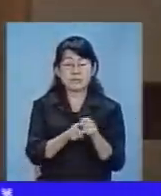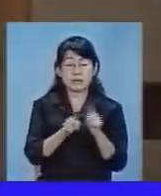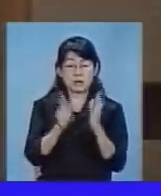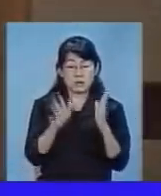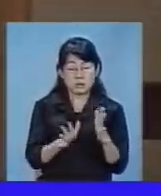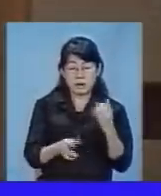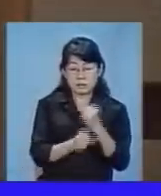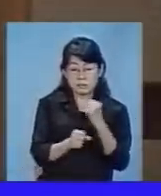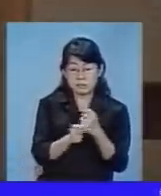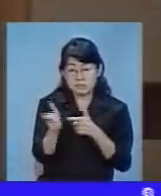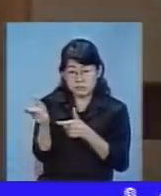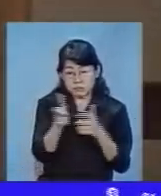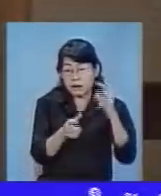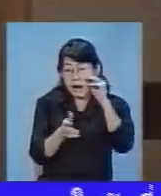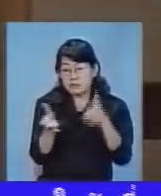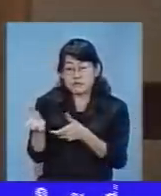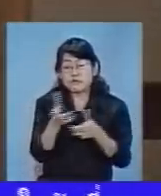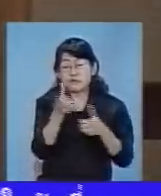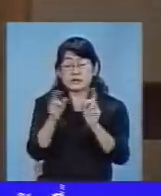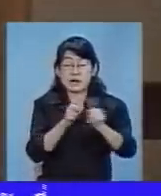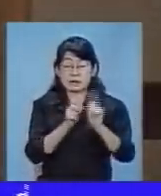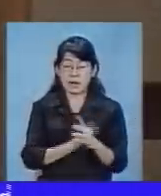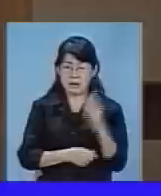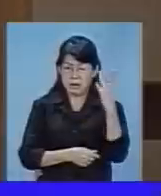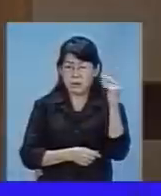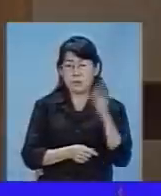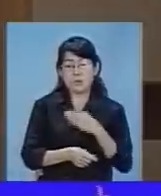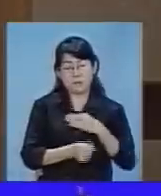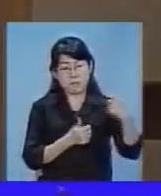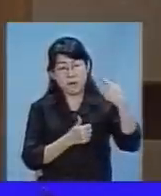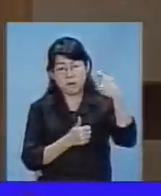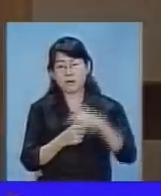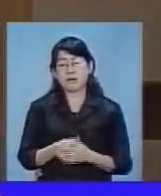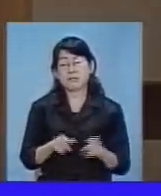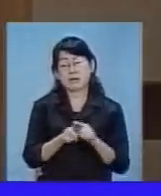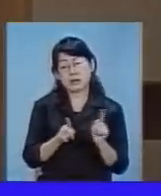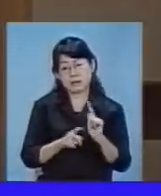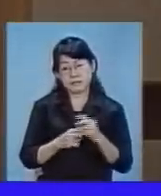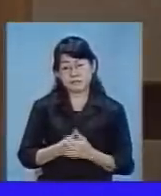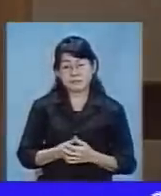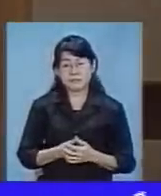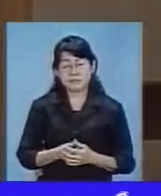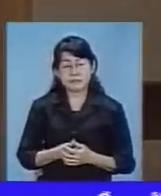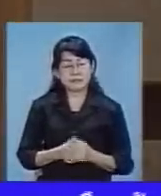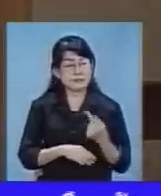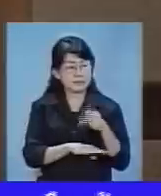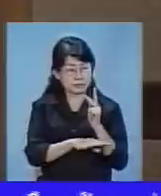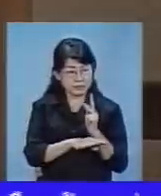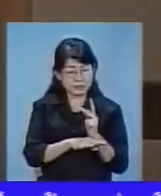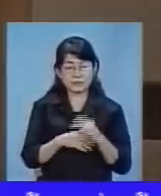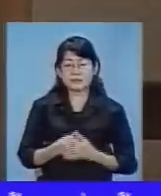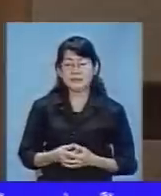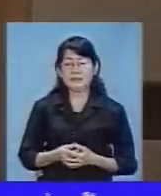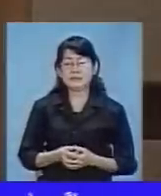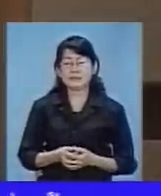และก็ผู้ที่เข้าไปทำหน้าที่เป็นอาสาสมัครในการบรรเทาสาธารณภัยท่านประธานครับบังเอิญ